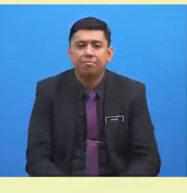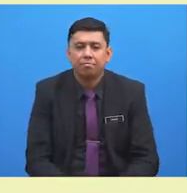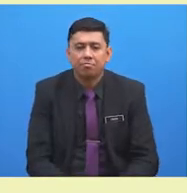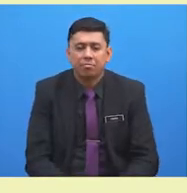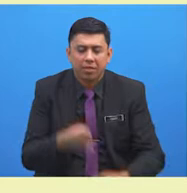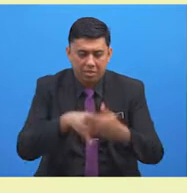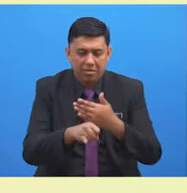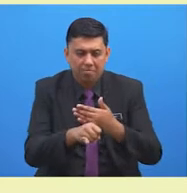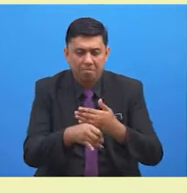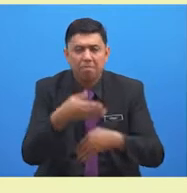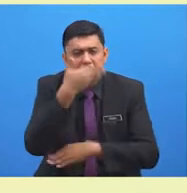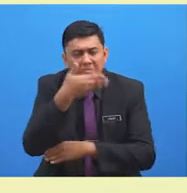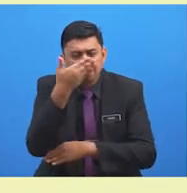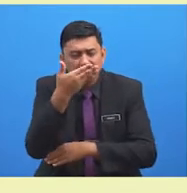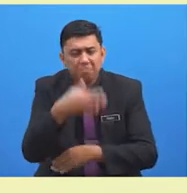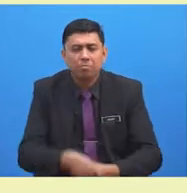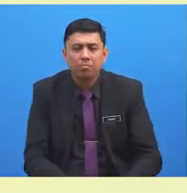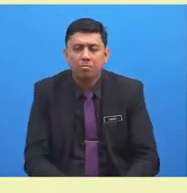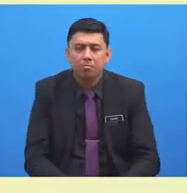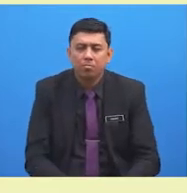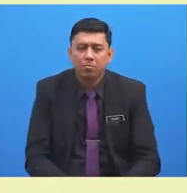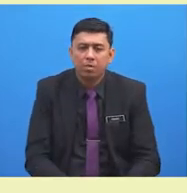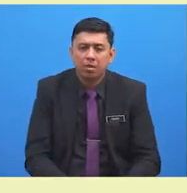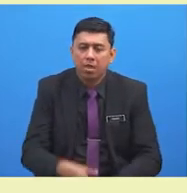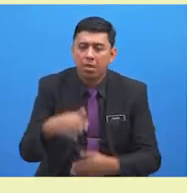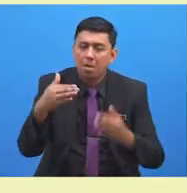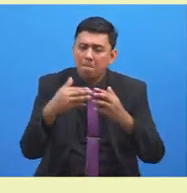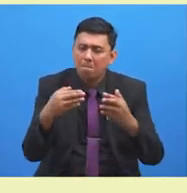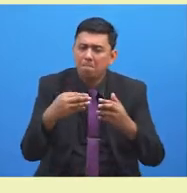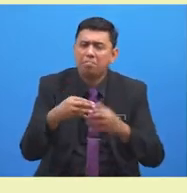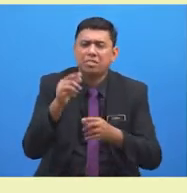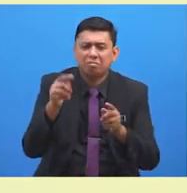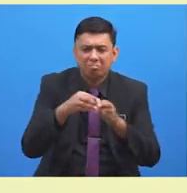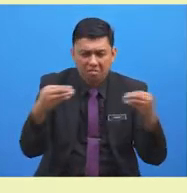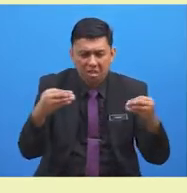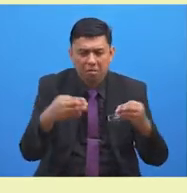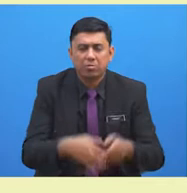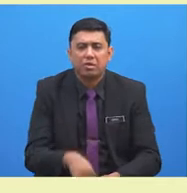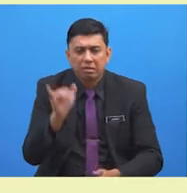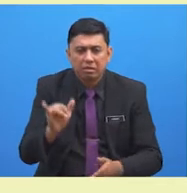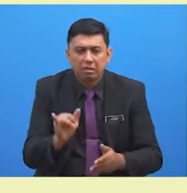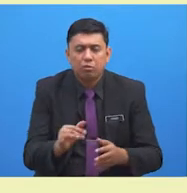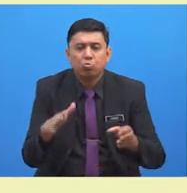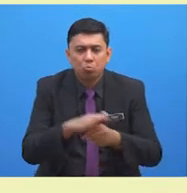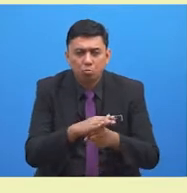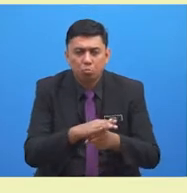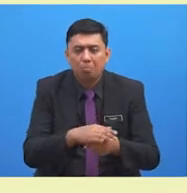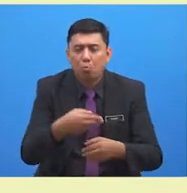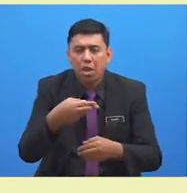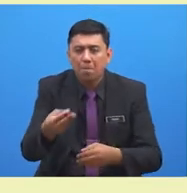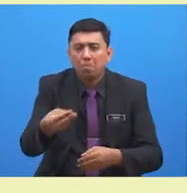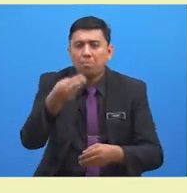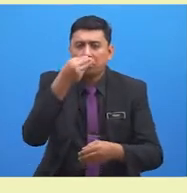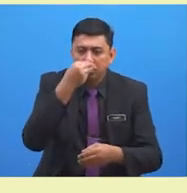yang boleh disedut, iaitu tambahan kepada isi padu sedutan biasa. Ketiga